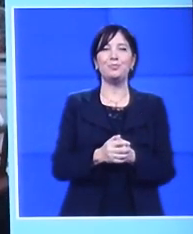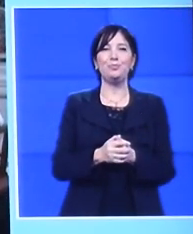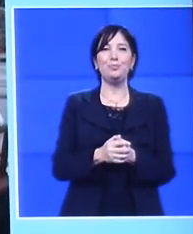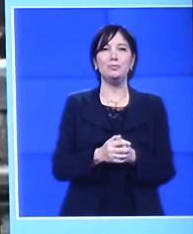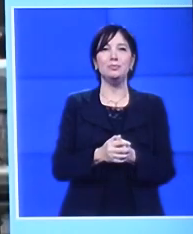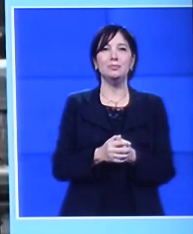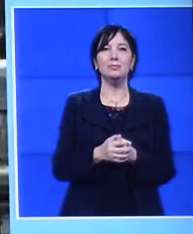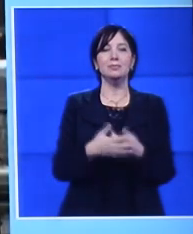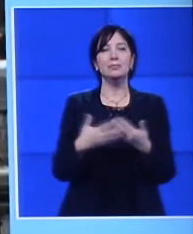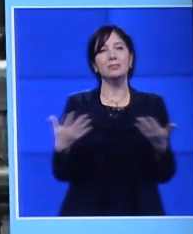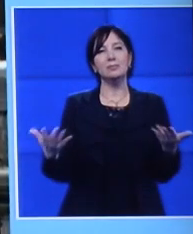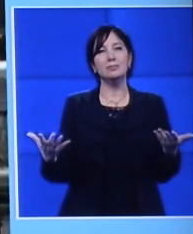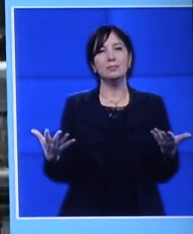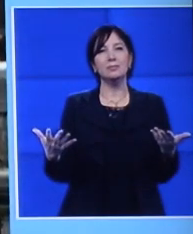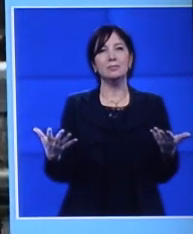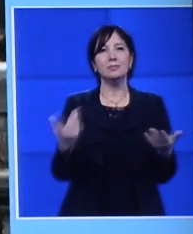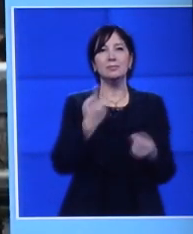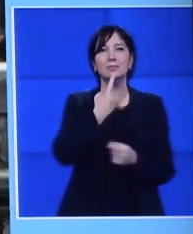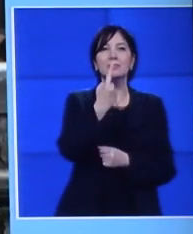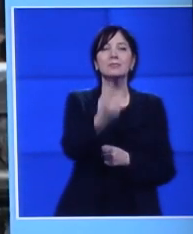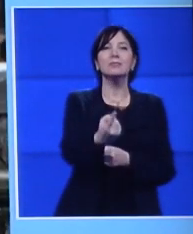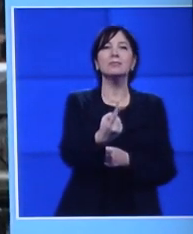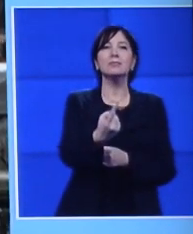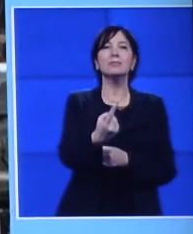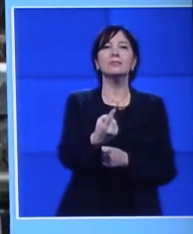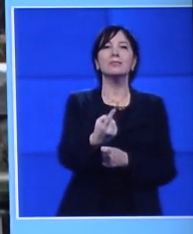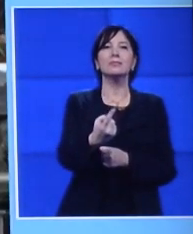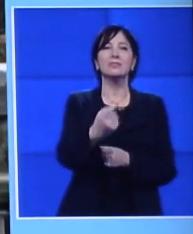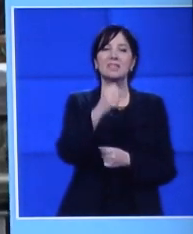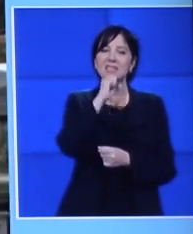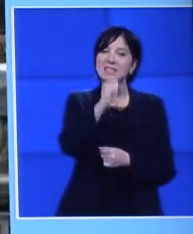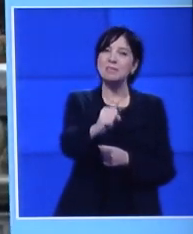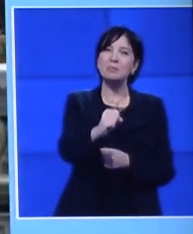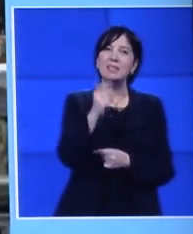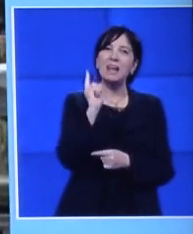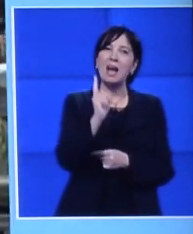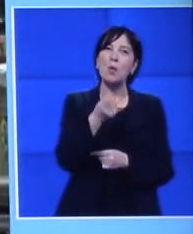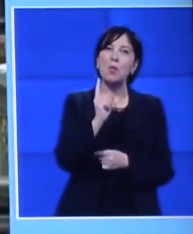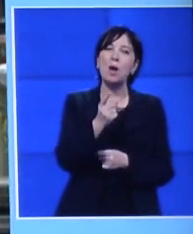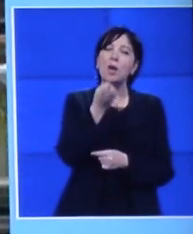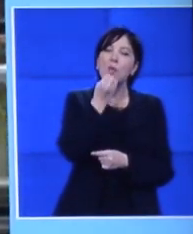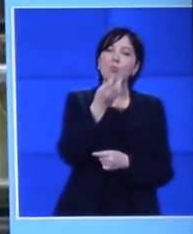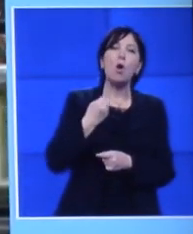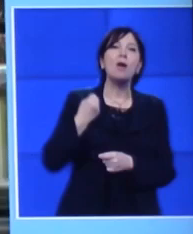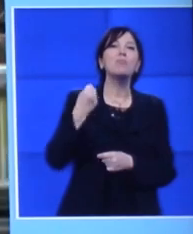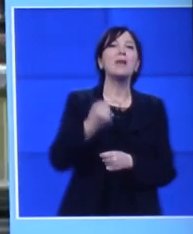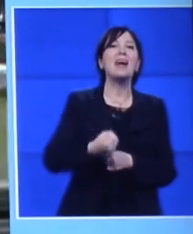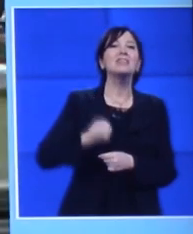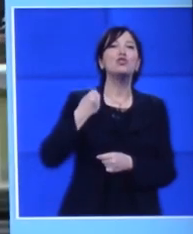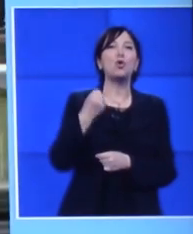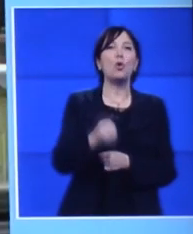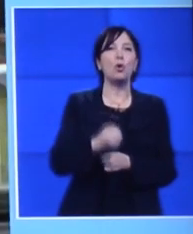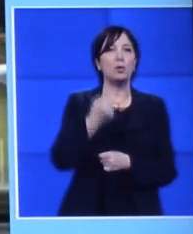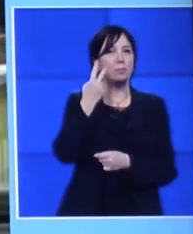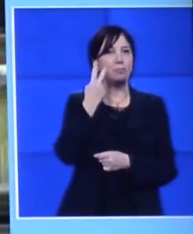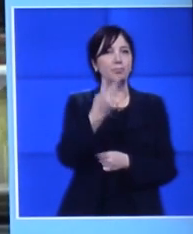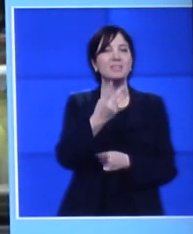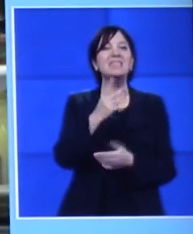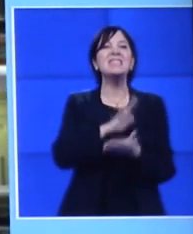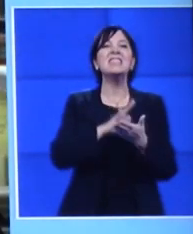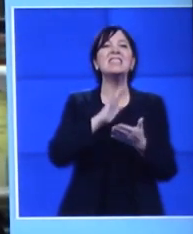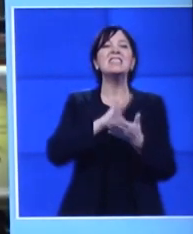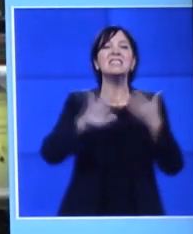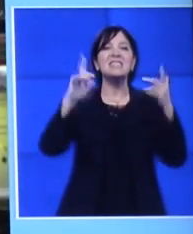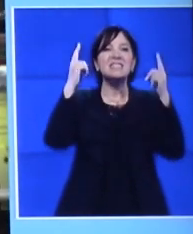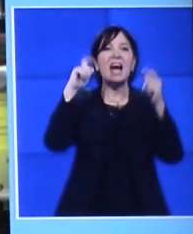E quali sono, diciamo, le tracce di buon pastore che possiamo trovare in San Giovanni